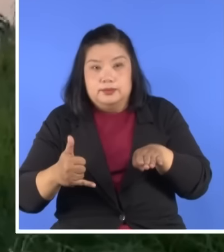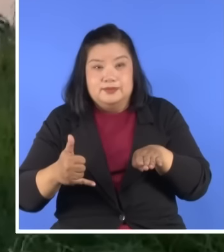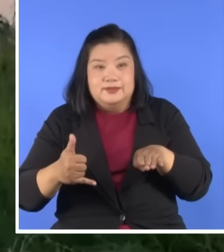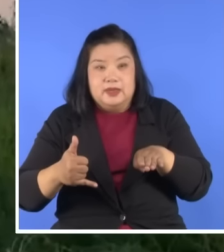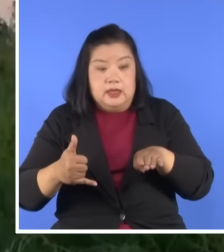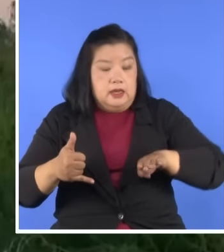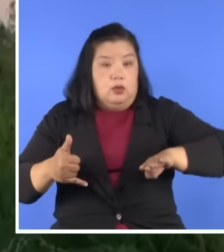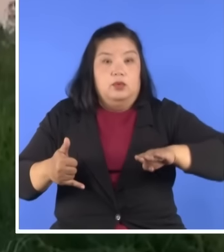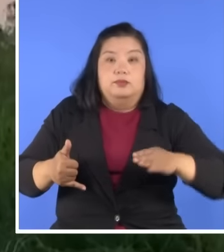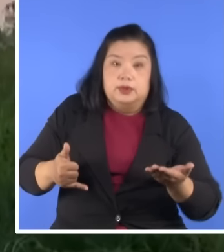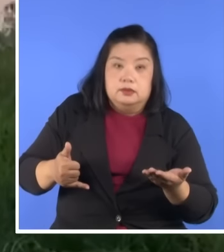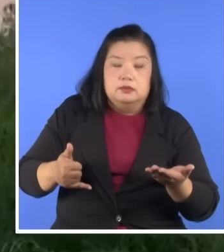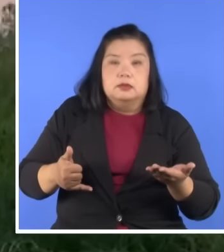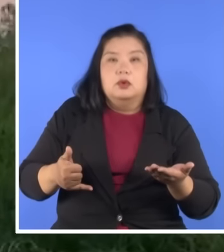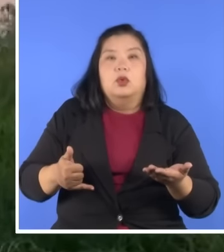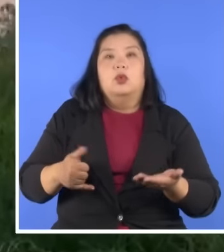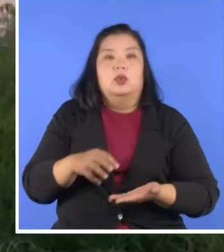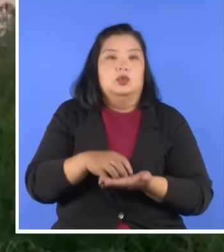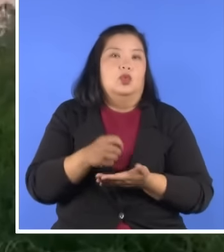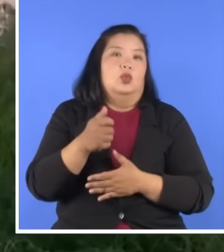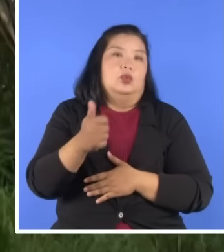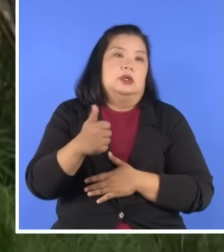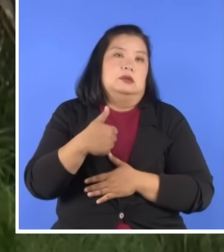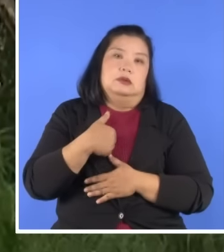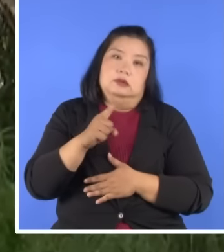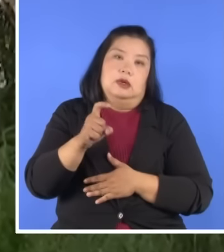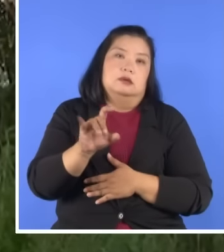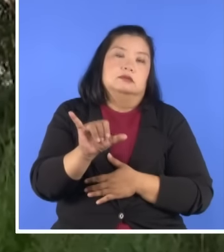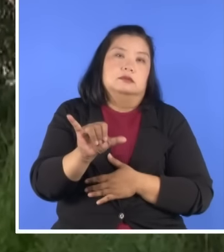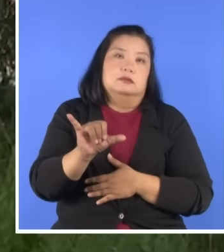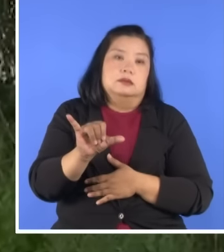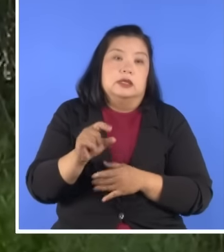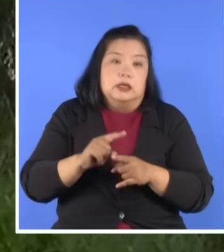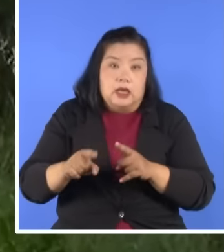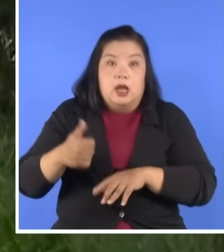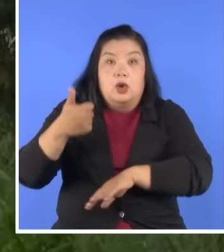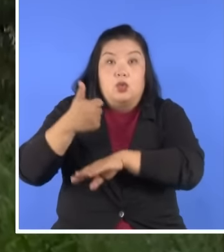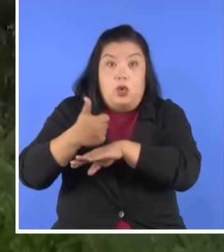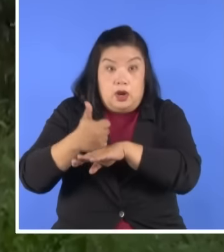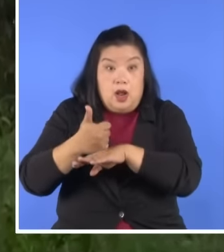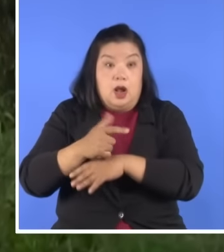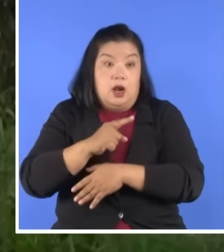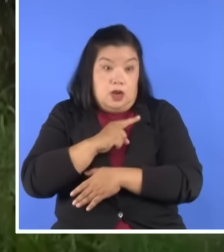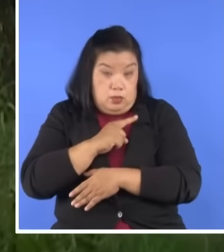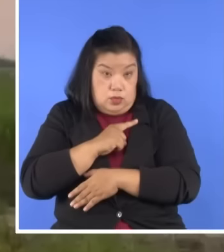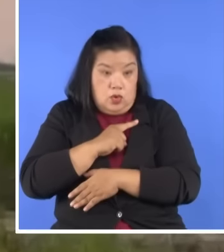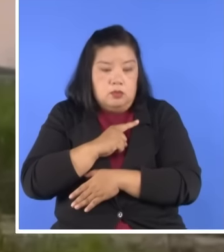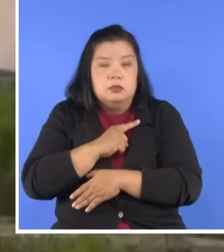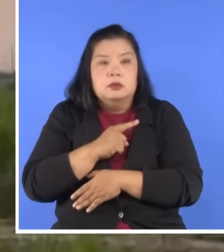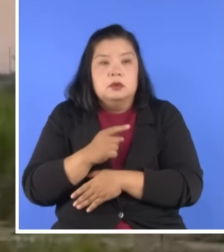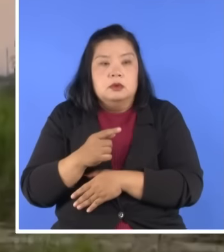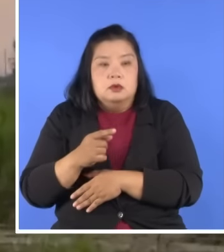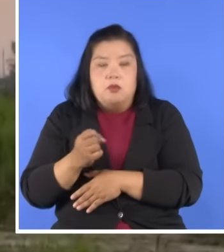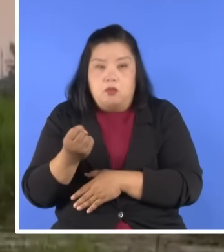ข้างลุงก็เลยออกมาฝั่งนี้มันก็เลยปลอดภัยว่าอย่างงั้นขณะที่หัวหน้าชุดประดาน้ำหน่วยกู้ภัยเขตพานทองก็บอกว่าในช่วงเย็นได้รับ